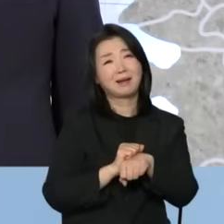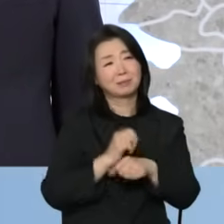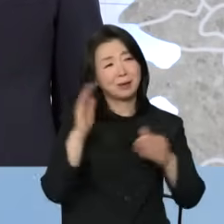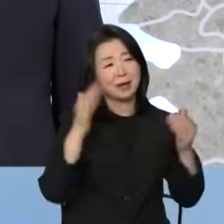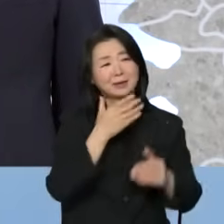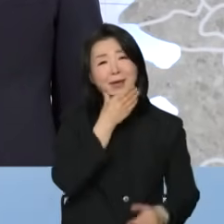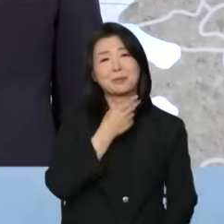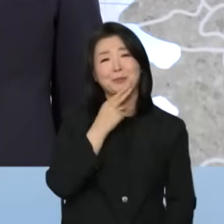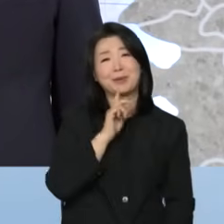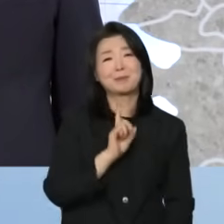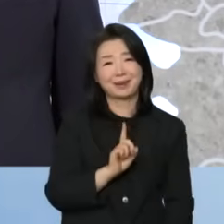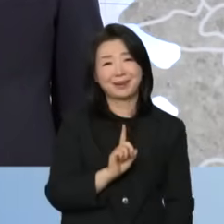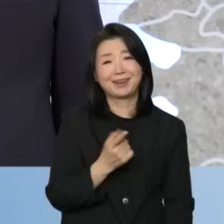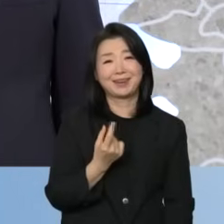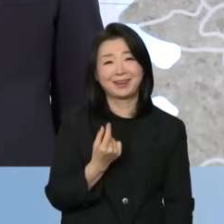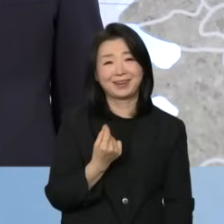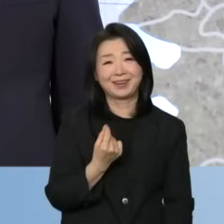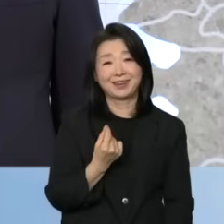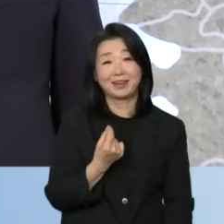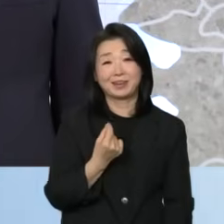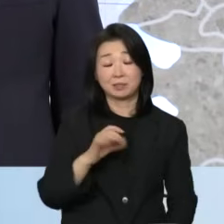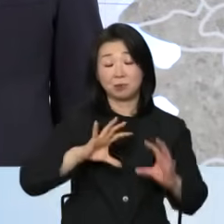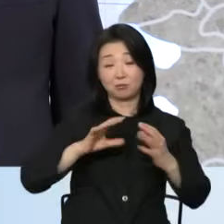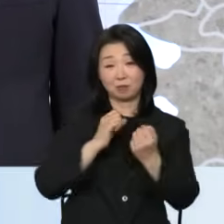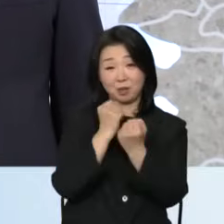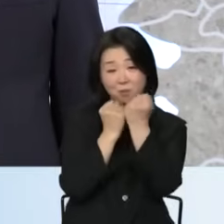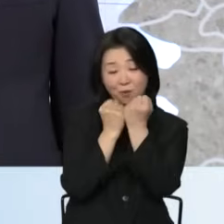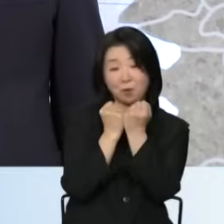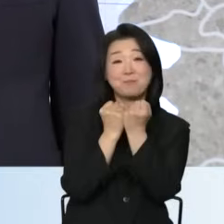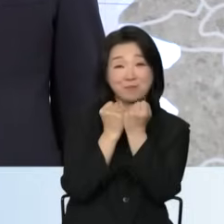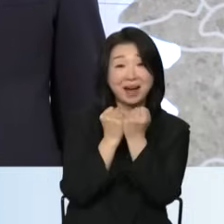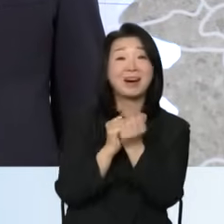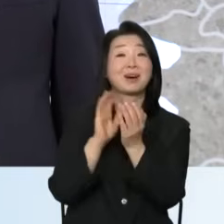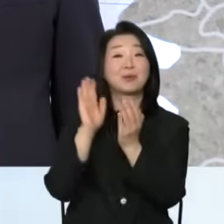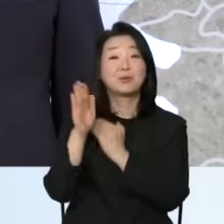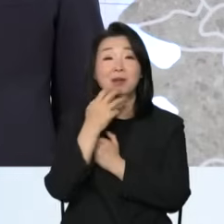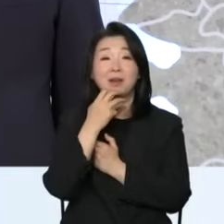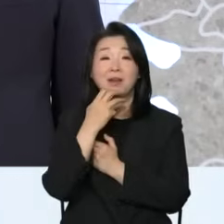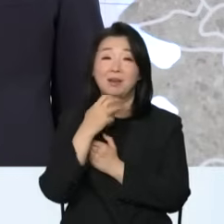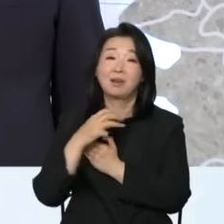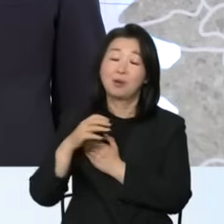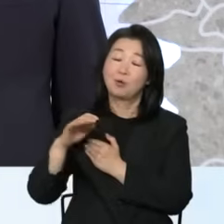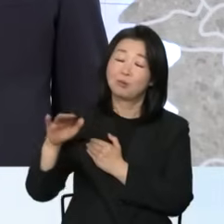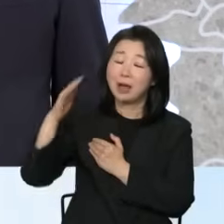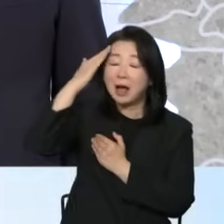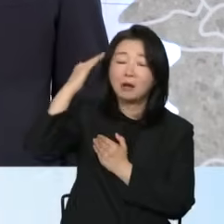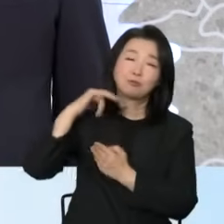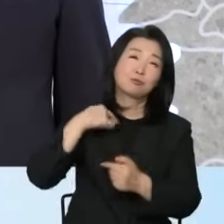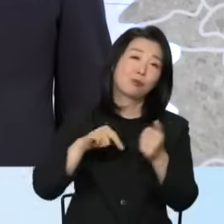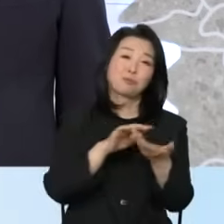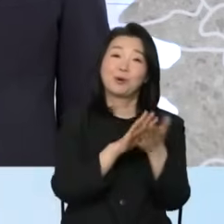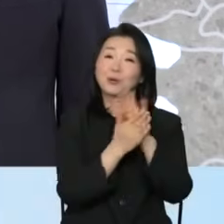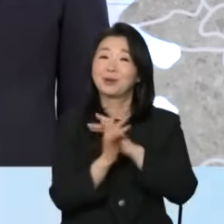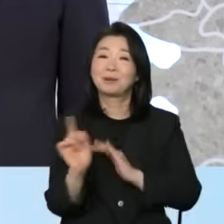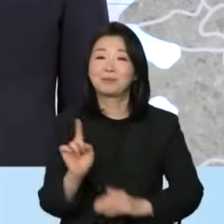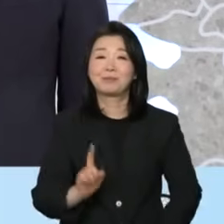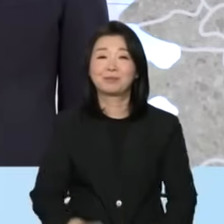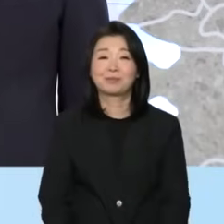이런 선입견도 있는 것 같습니다. 이번 국제 포럼을 치른 뒤에 경기 교육에는 어떤 변화가 좀 있을까요?